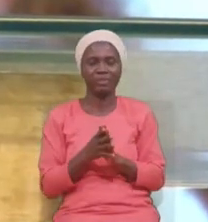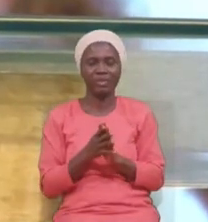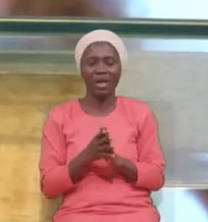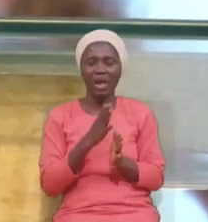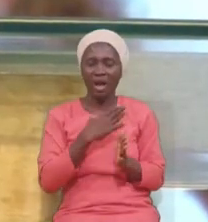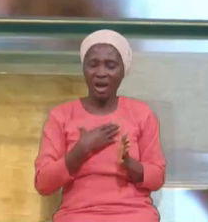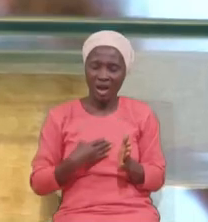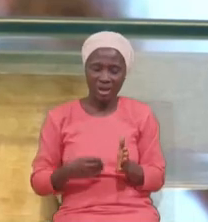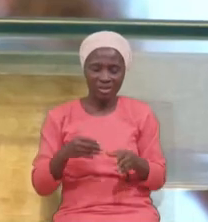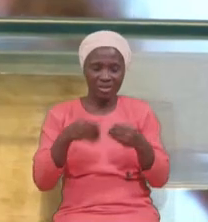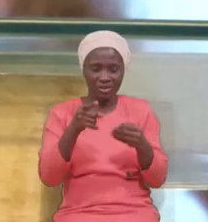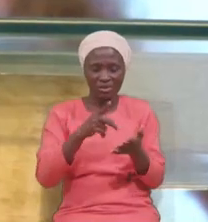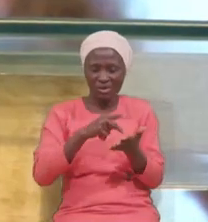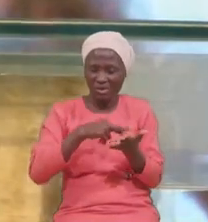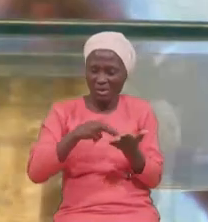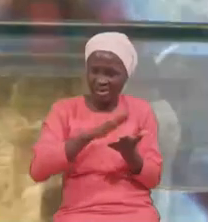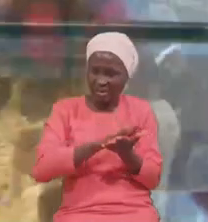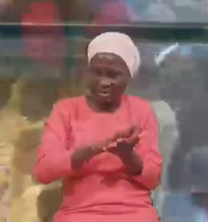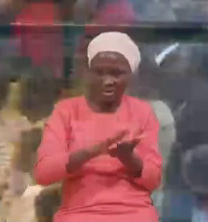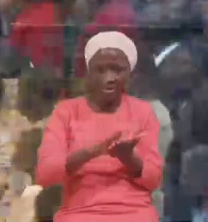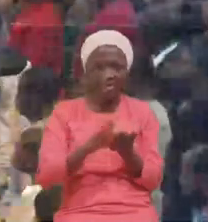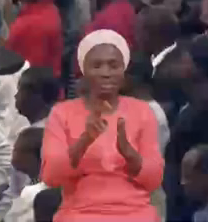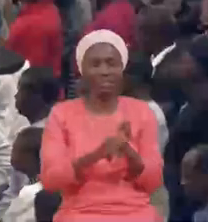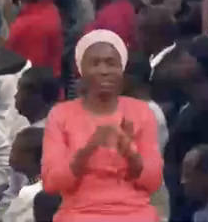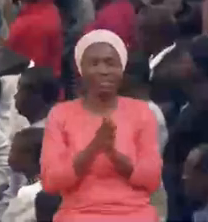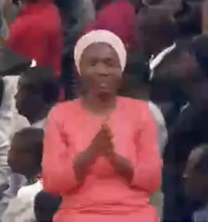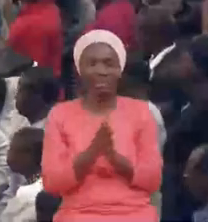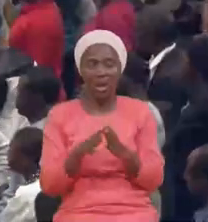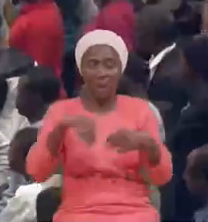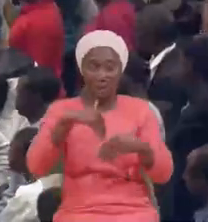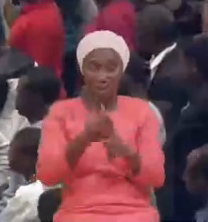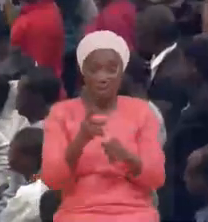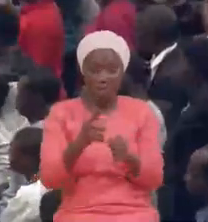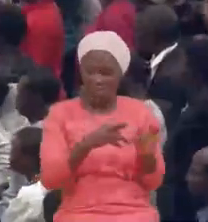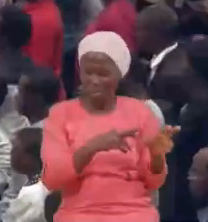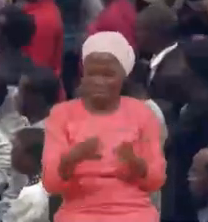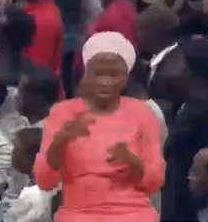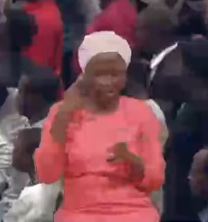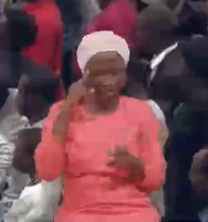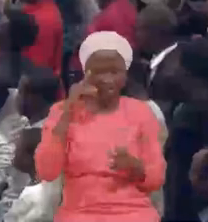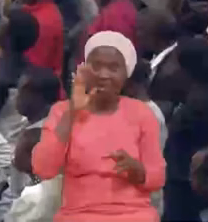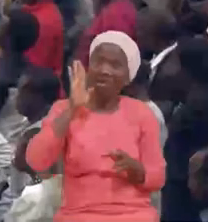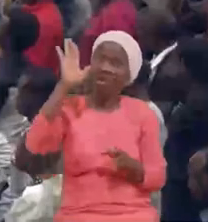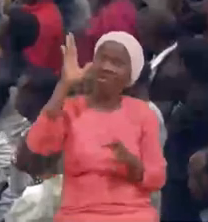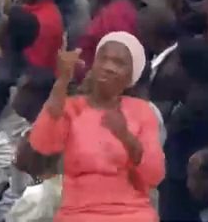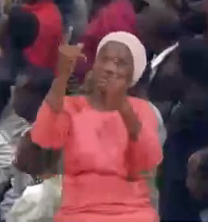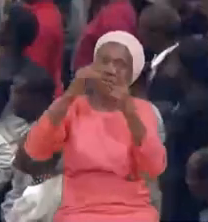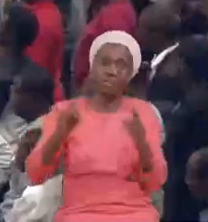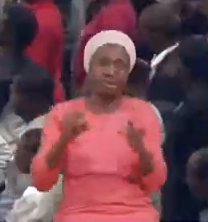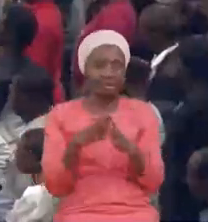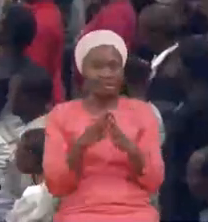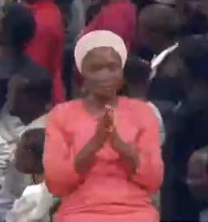Va vous donner la justice de l'épouse. Va vous rendre prêt pour son